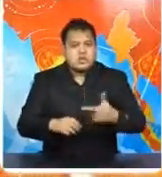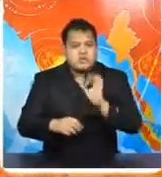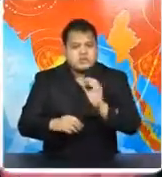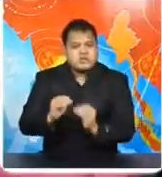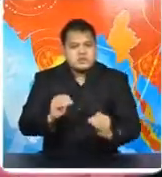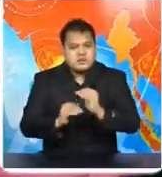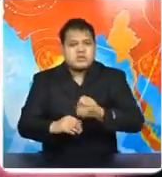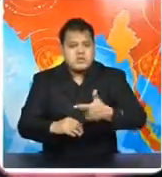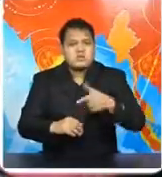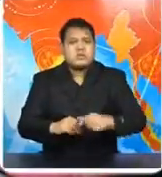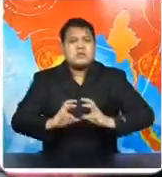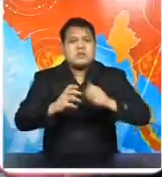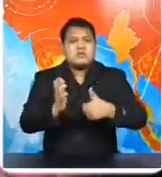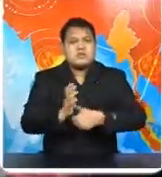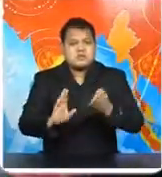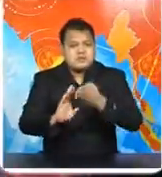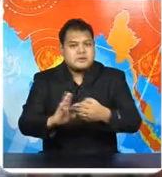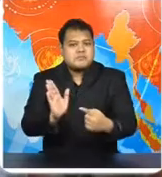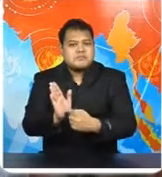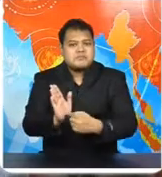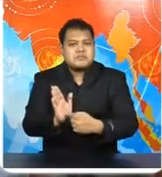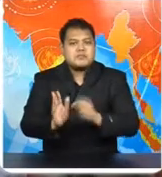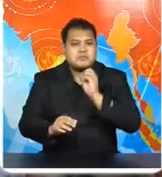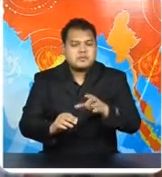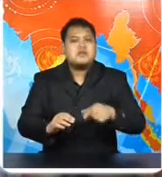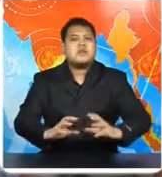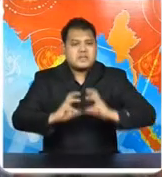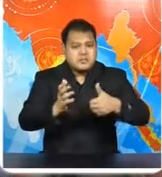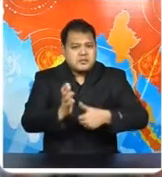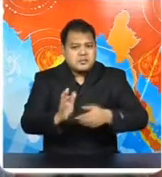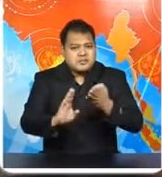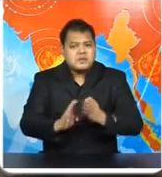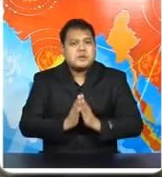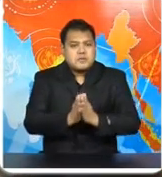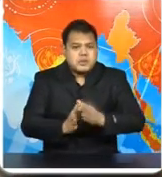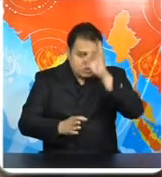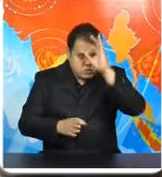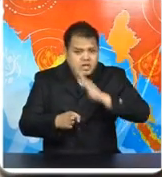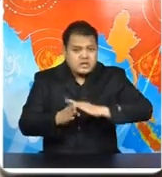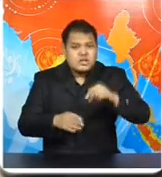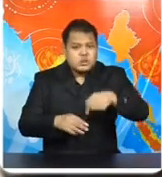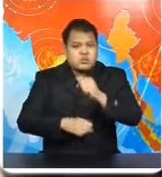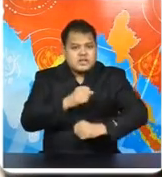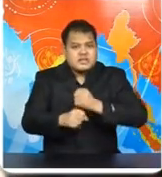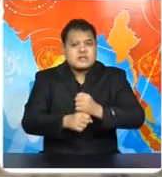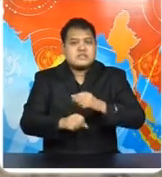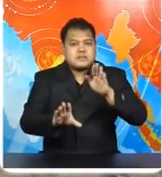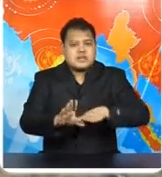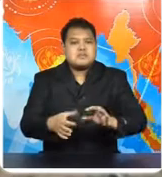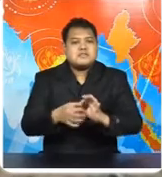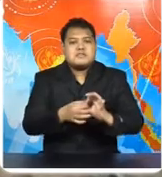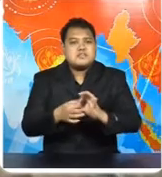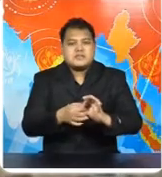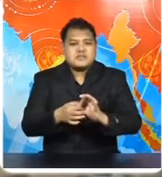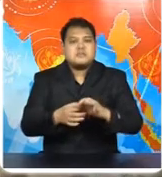လူမှုရေးအတွက်အသုံးစရိတ်ပို့သုံးဖို့ကမ္ဘာ့ဘဏ်ကထောက်ပြထားပါတယ်။ကမ္ဘာ့ဘဏ်နဲ့မြန်မာအစိုးရတည်တို့အခုနှစ်ဆန်းပိုင်းမှာ